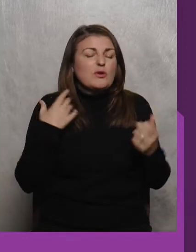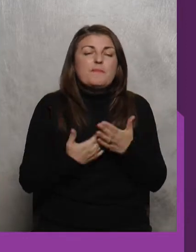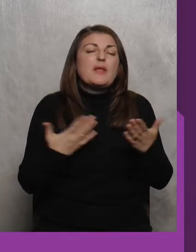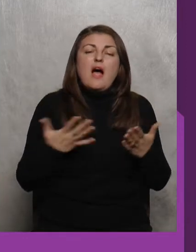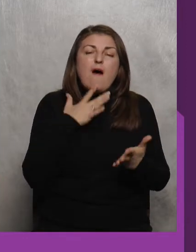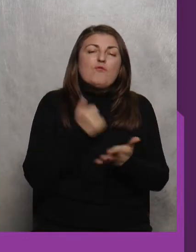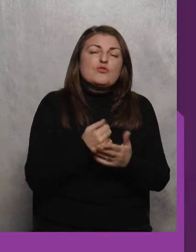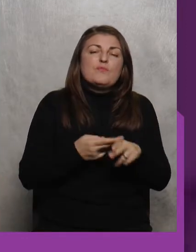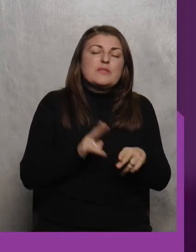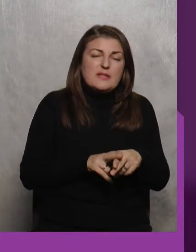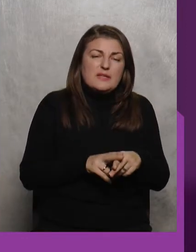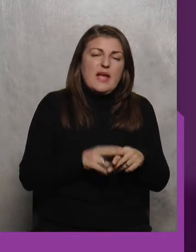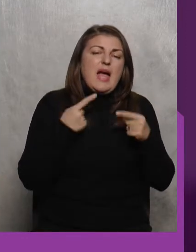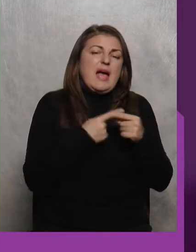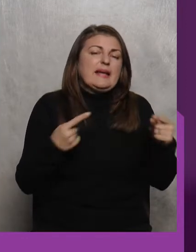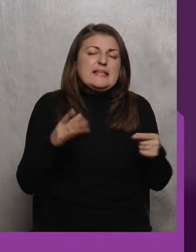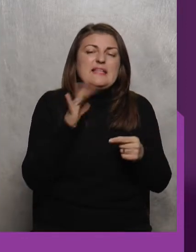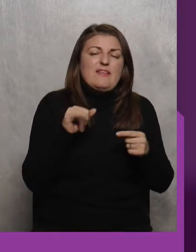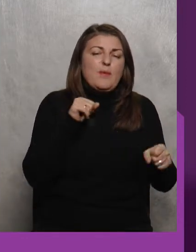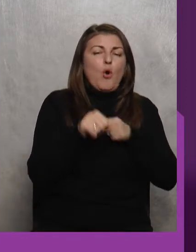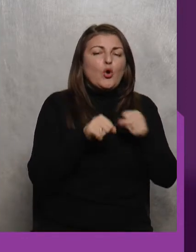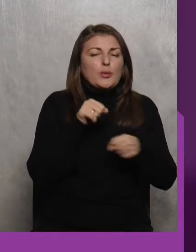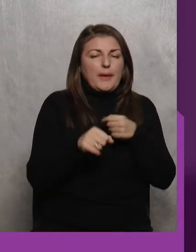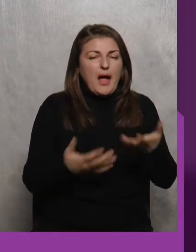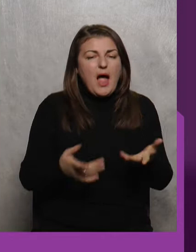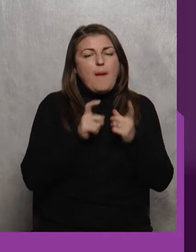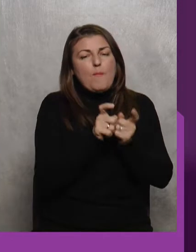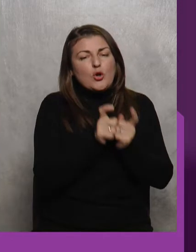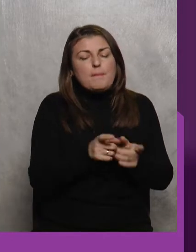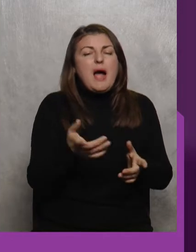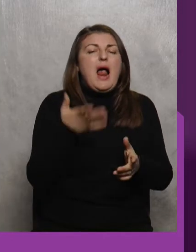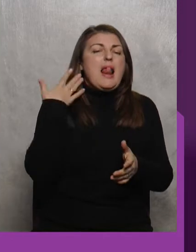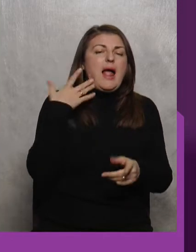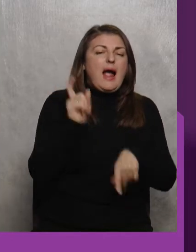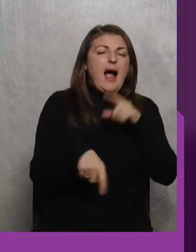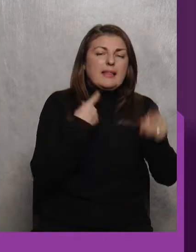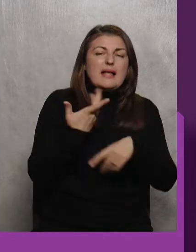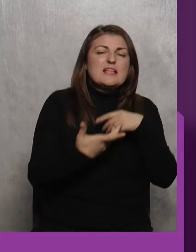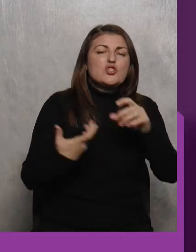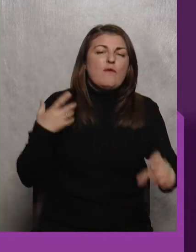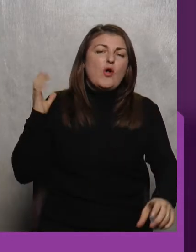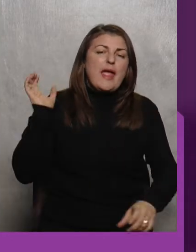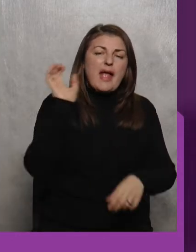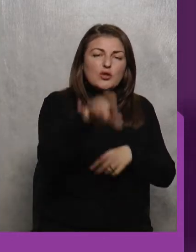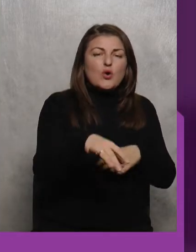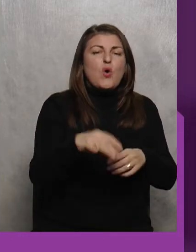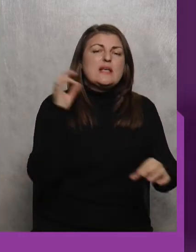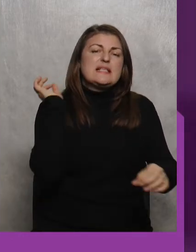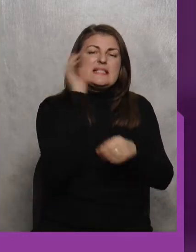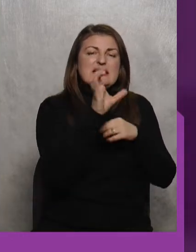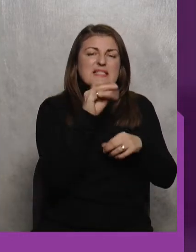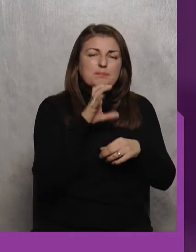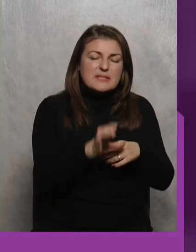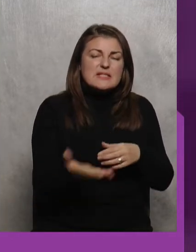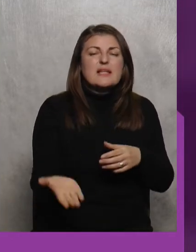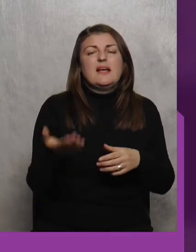в основному це різні види боротьби. Ага. Потім легка атлетика, це штовхання ядра, там, спису,